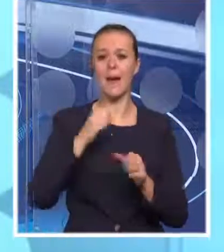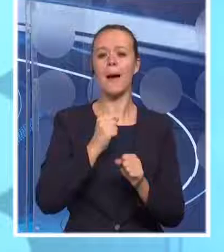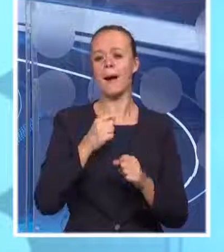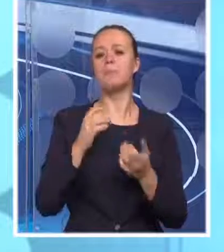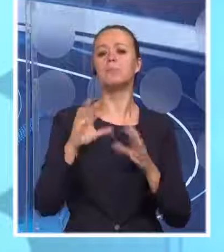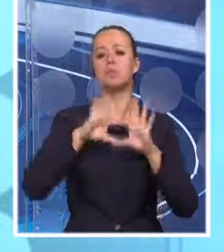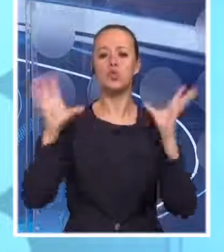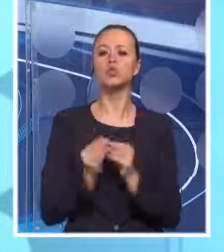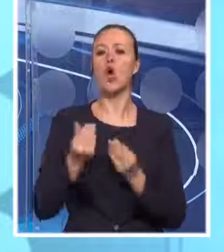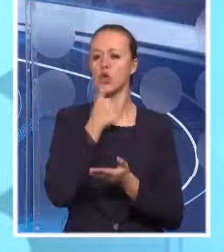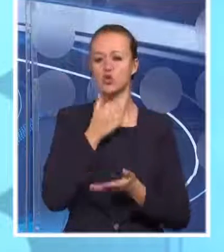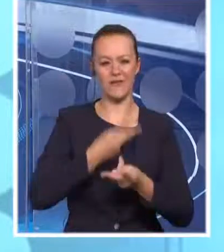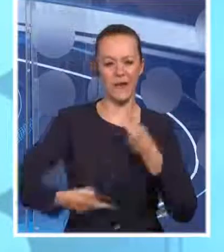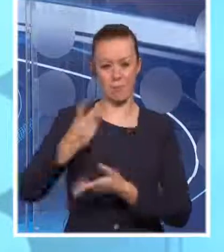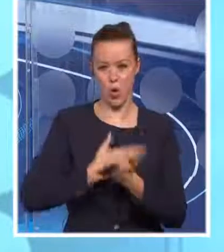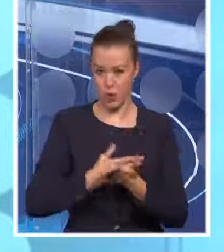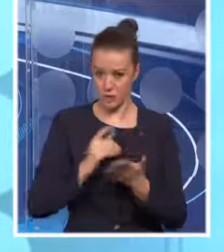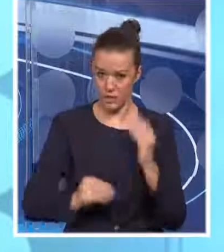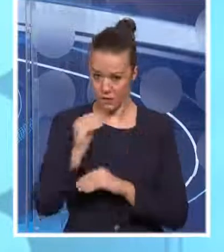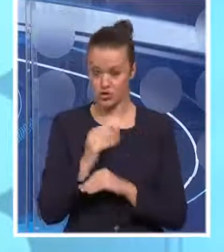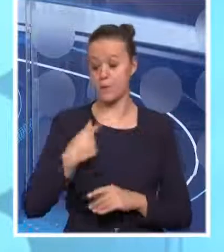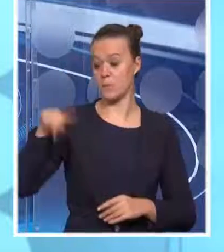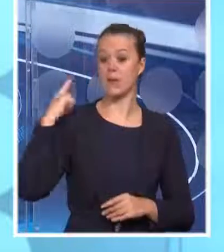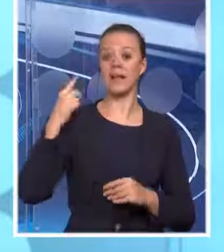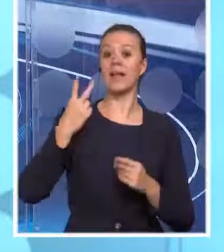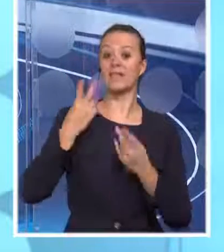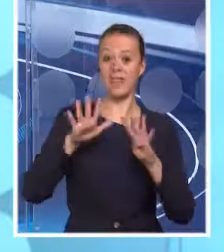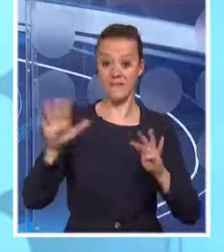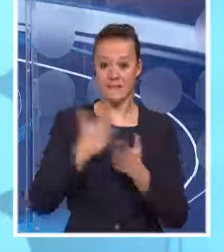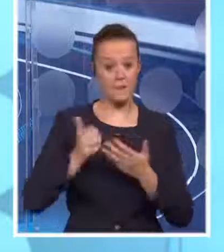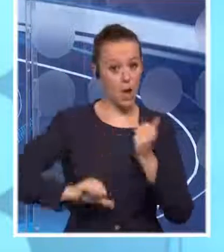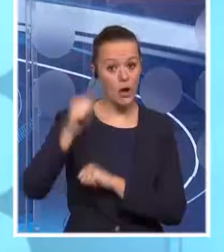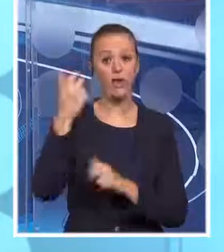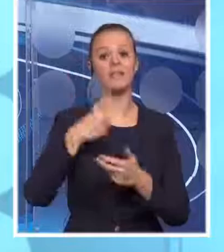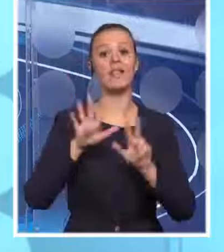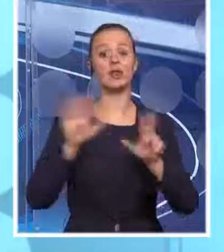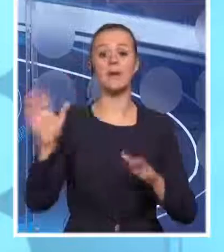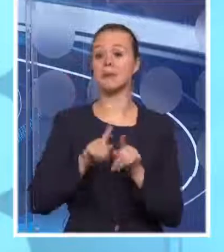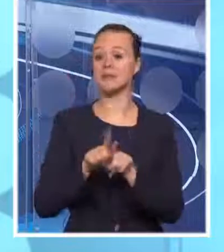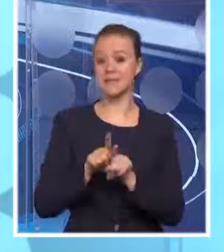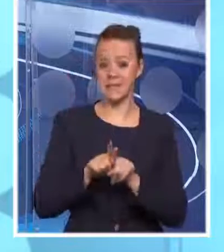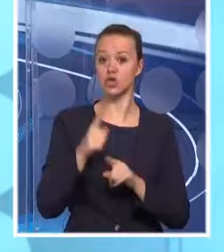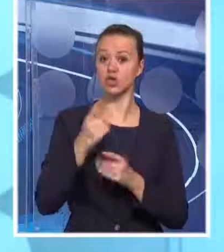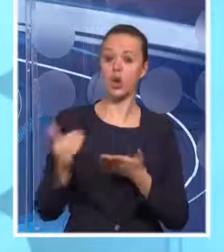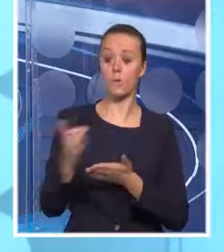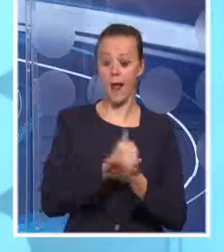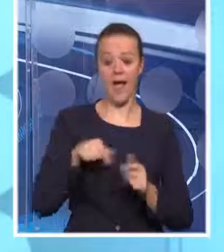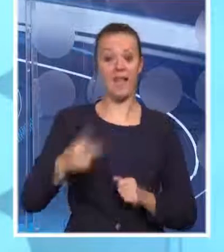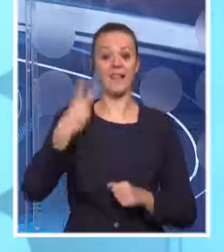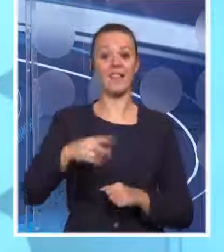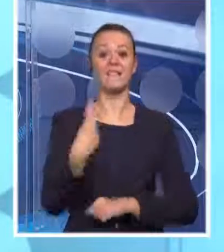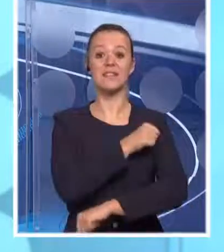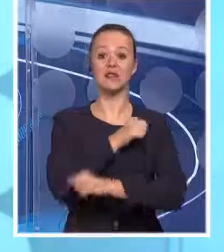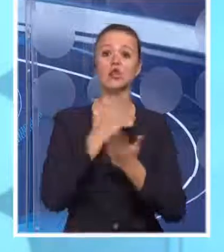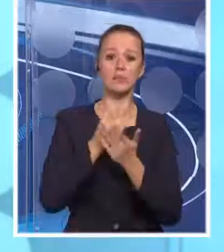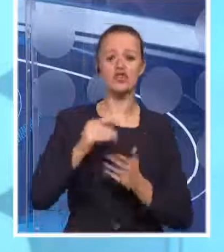da je prošla godina, 2019. je bila rekordna. 2018. godina isto imala dobre prinose. 2020. godina će nadmašiti. Mi